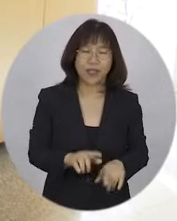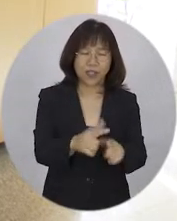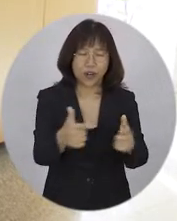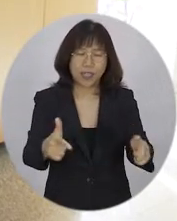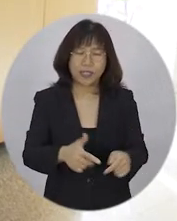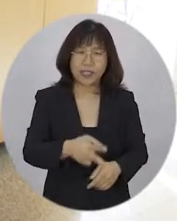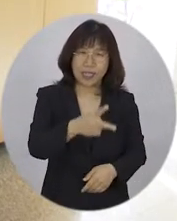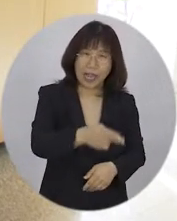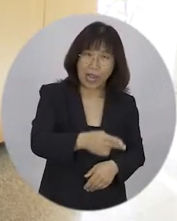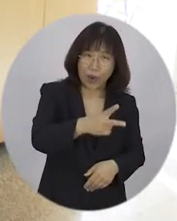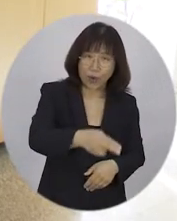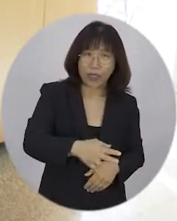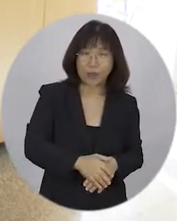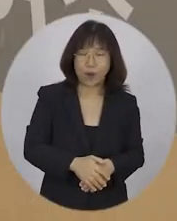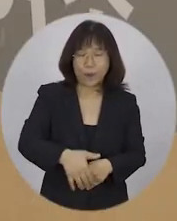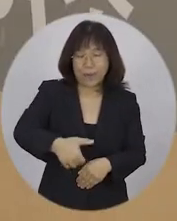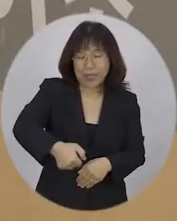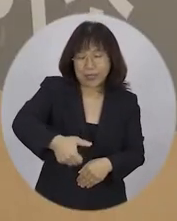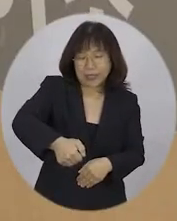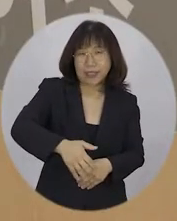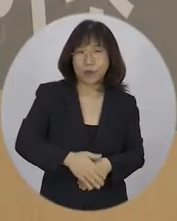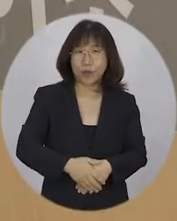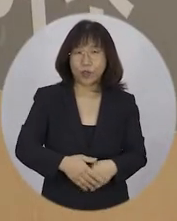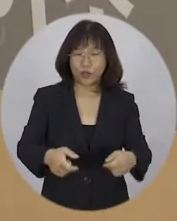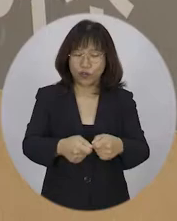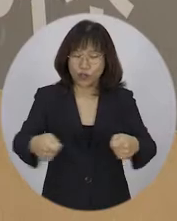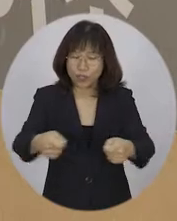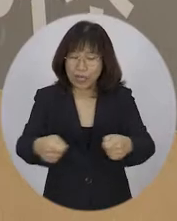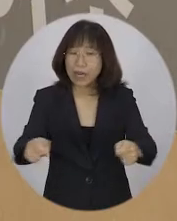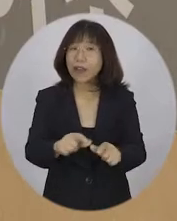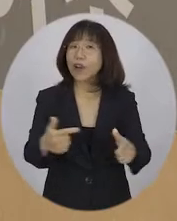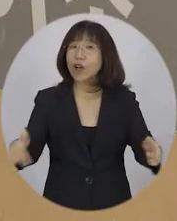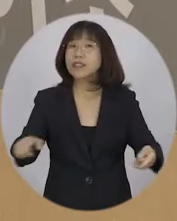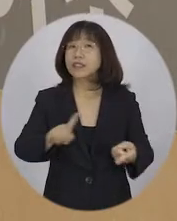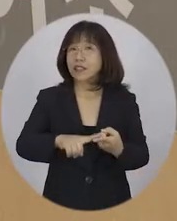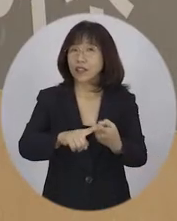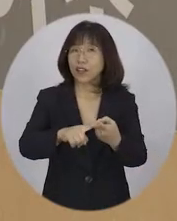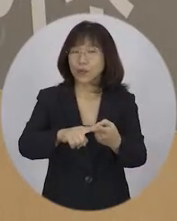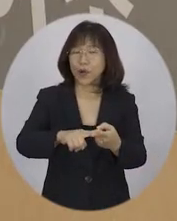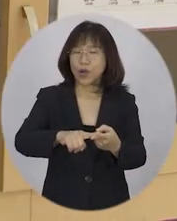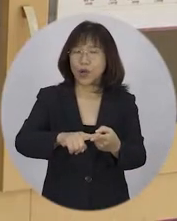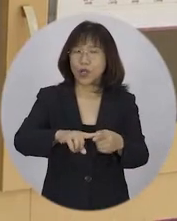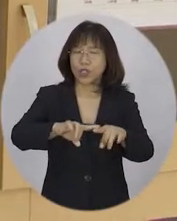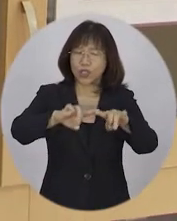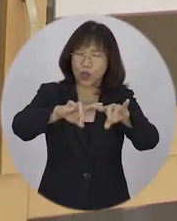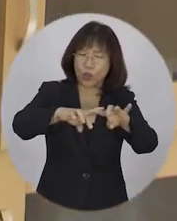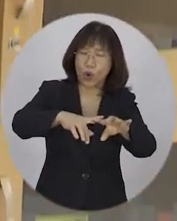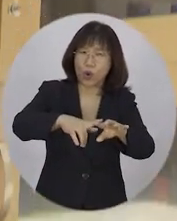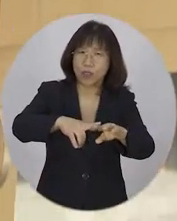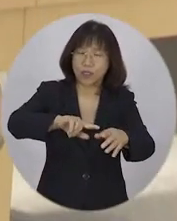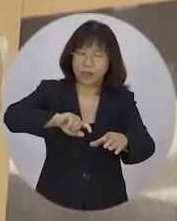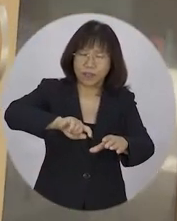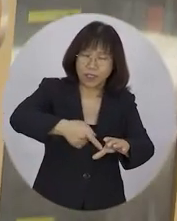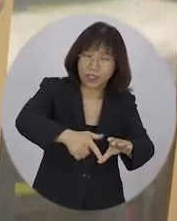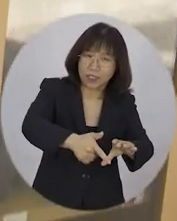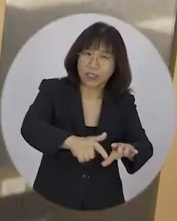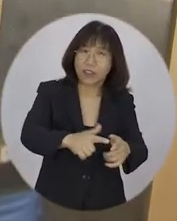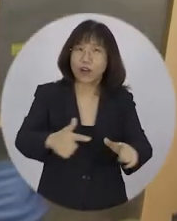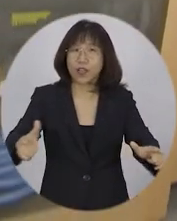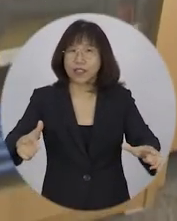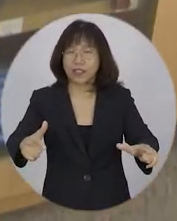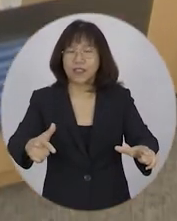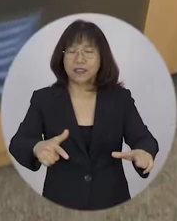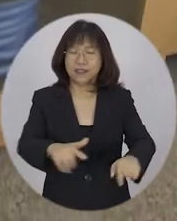공구도서관에는 다목적 가위, 펜치, 줄자 등 사용이 잦은 생활 공구부터 전동드릴, 해머드릴 등 가끔